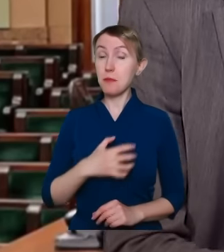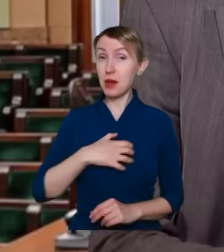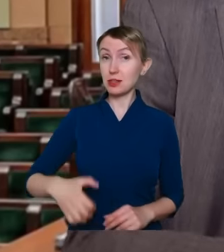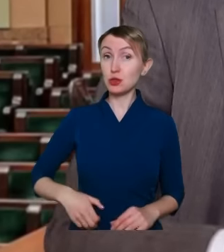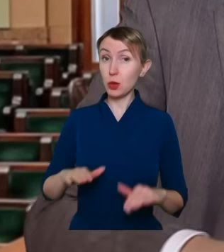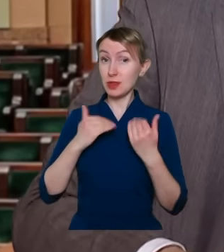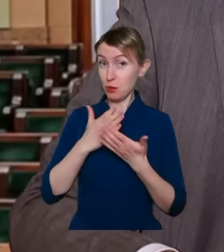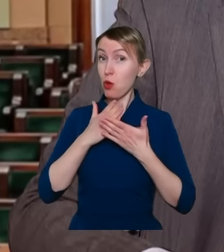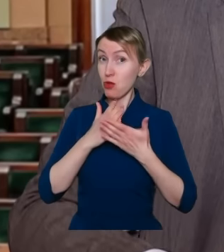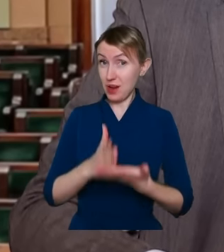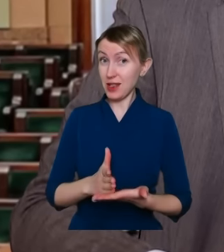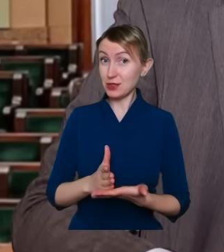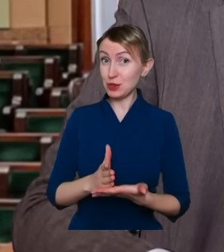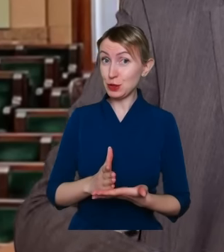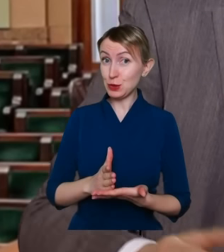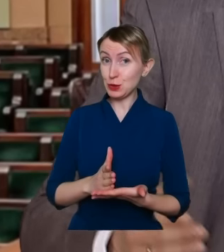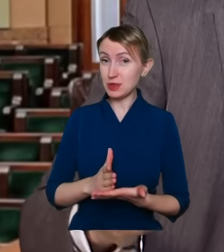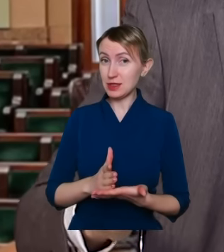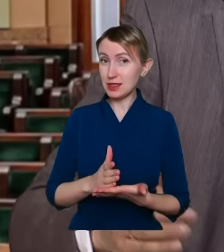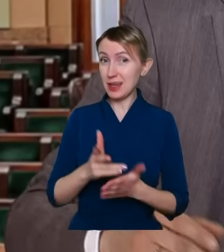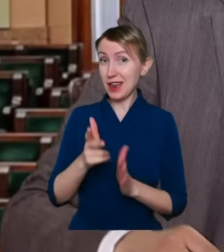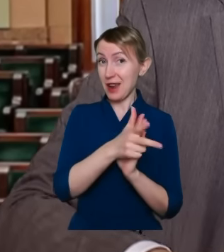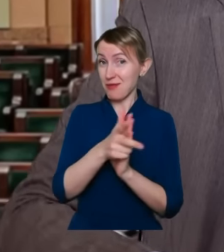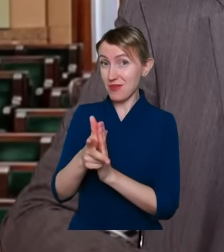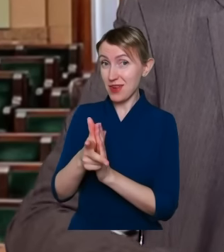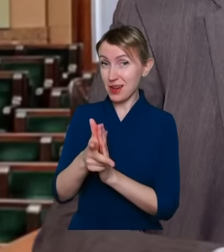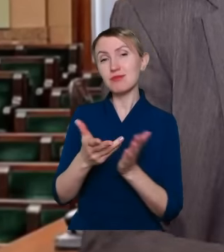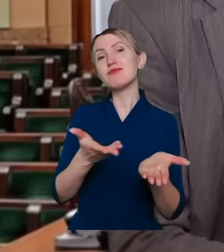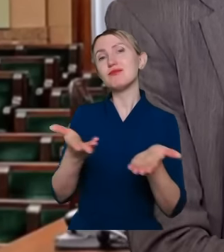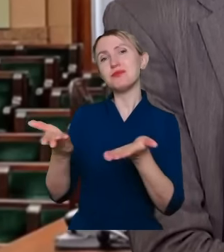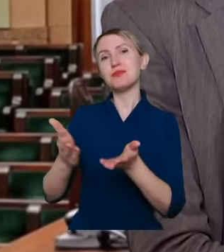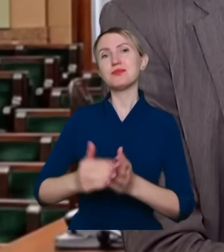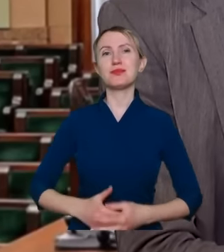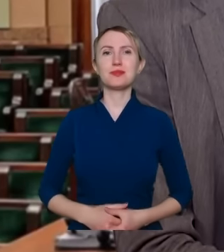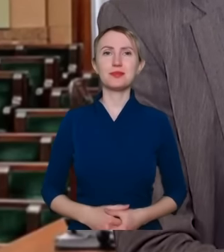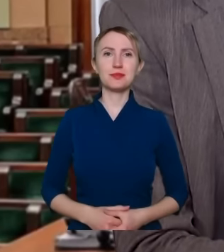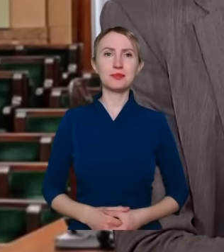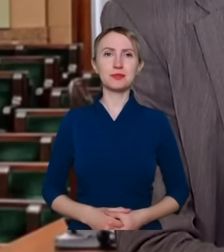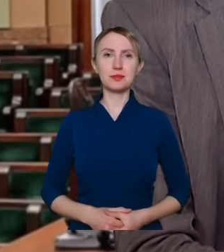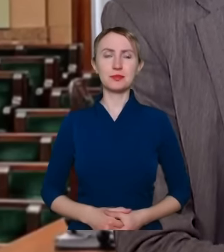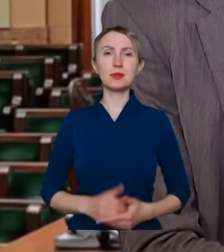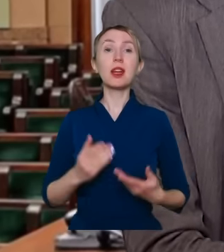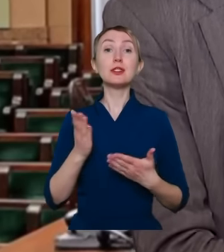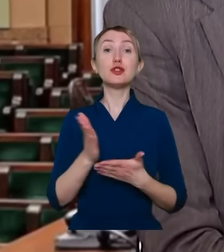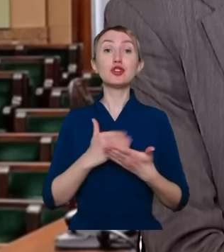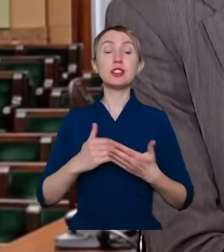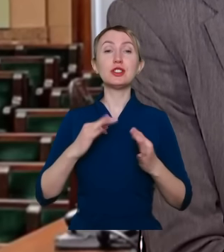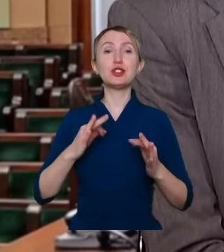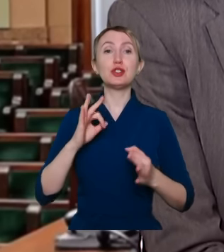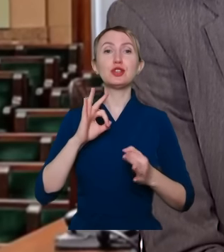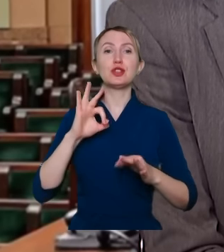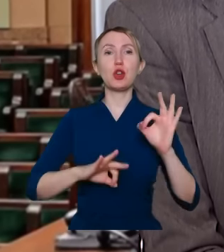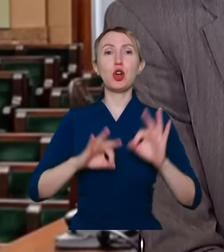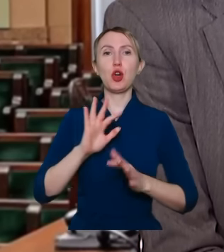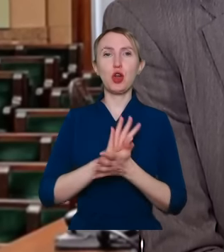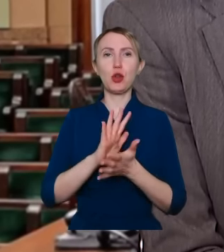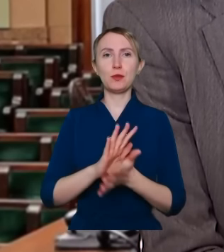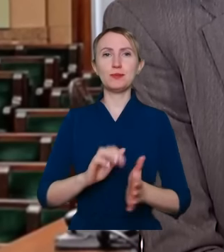poradził sobie przed kamerami niech sami państwo ocenią Zobaczmy fragment dzisiejszej konferencji prasowej